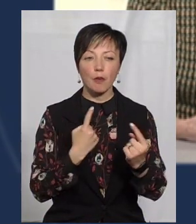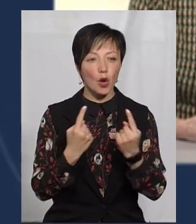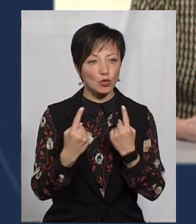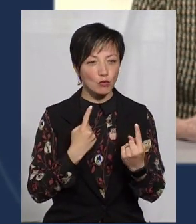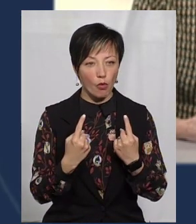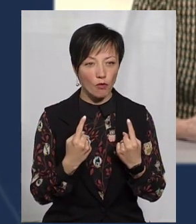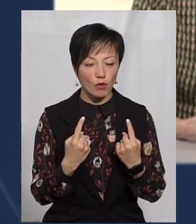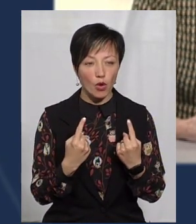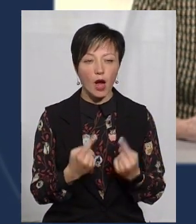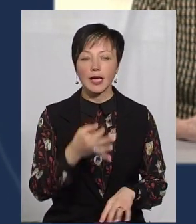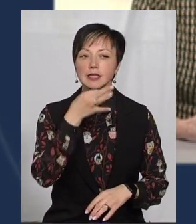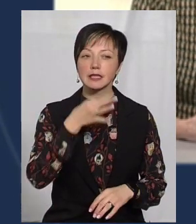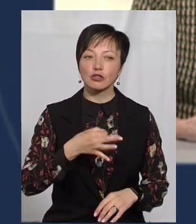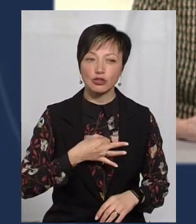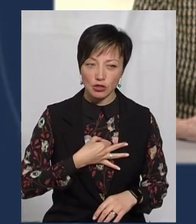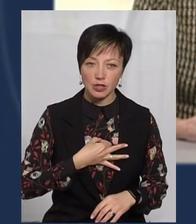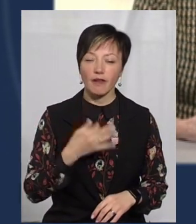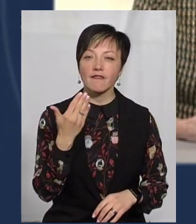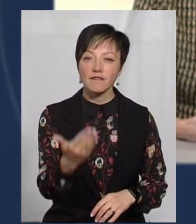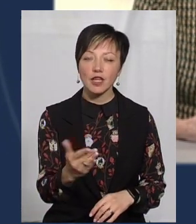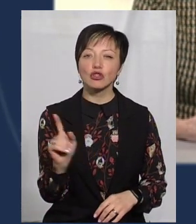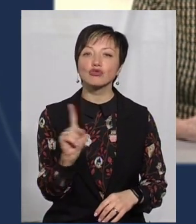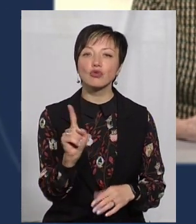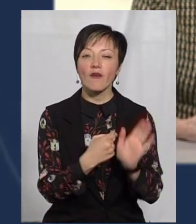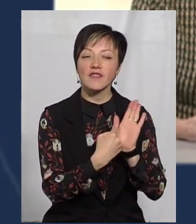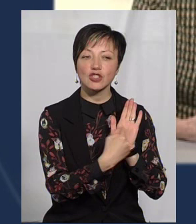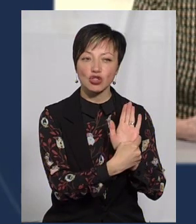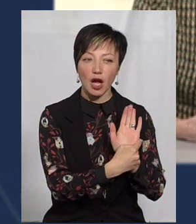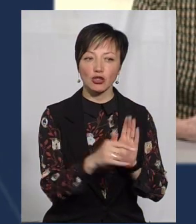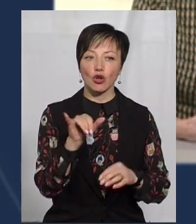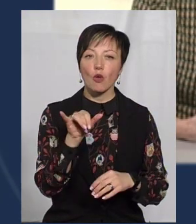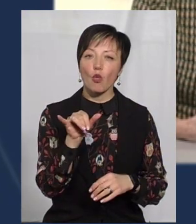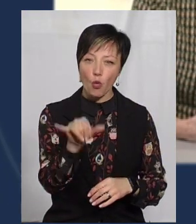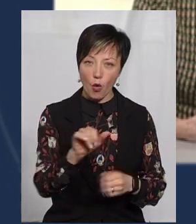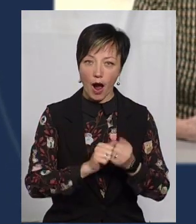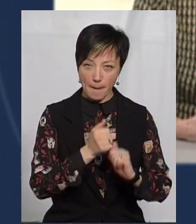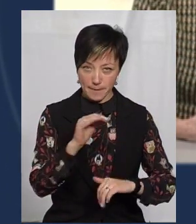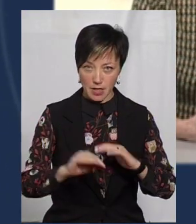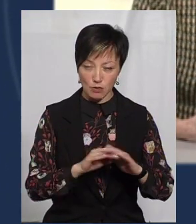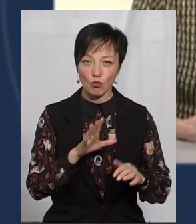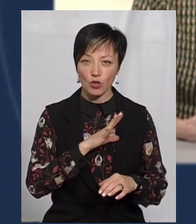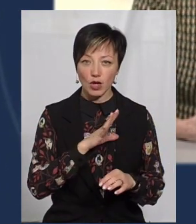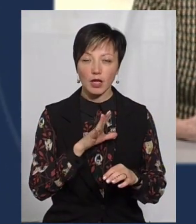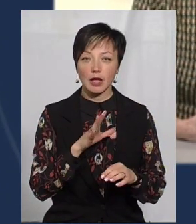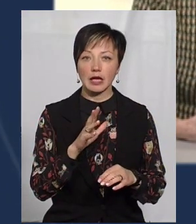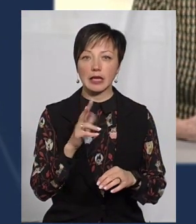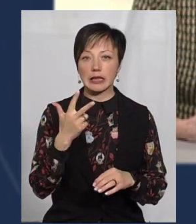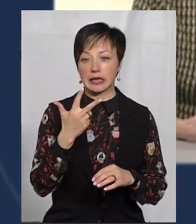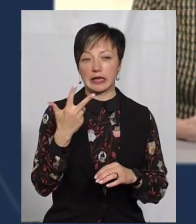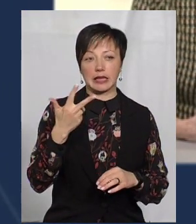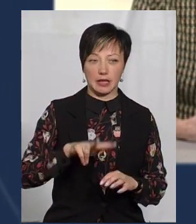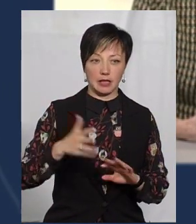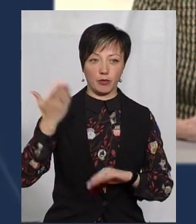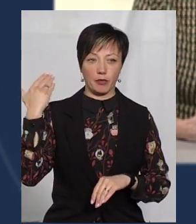От скажіть ви, що відзначили? Бо у Кам'янці були щонайменше три